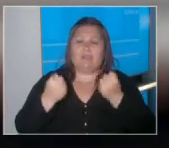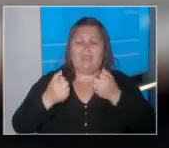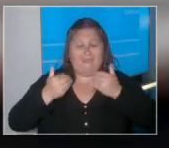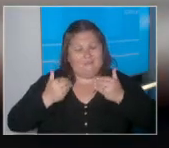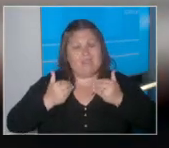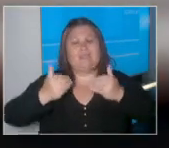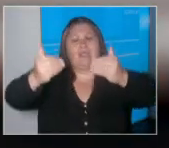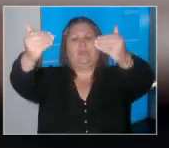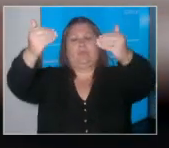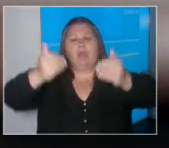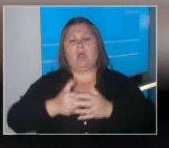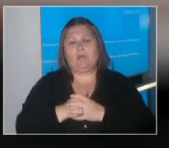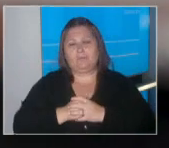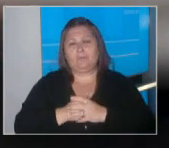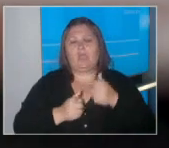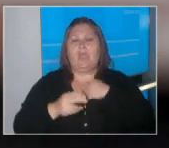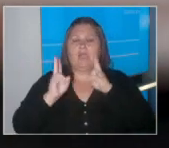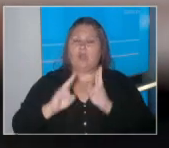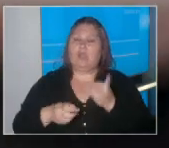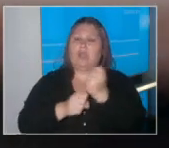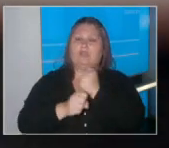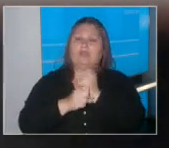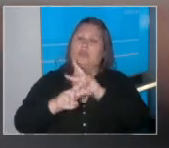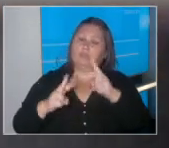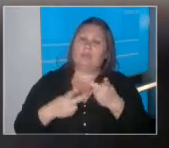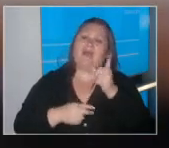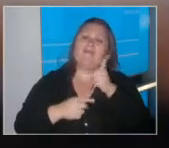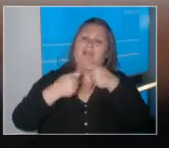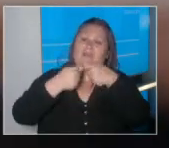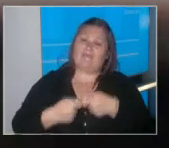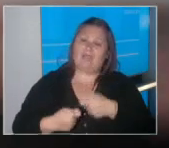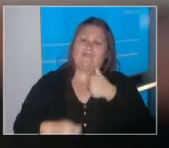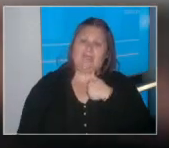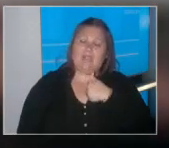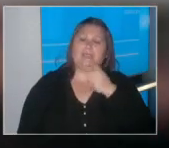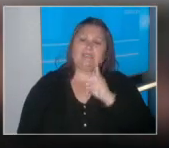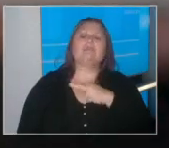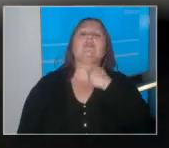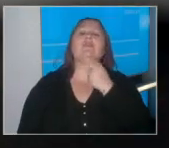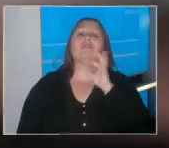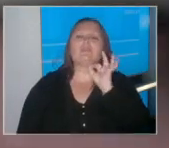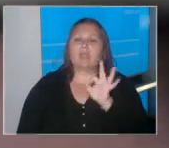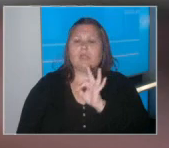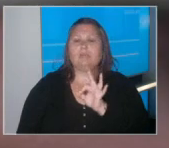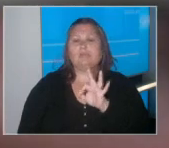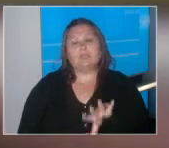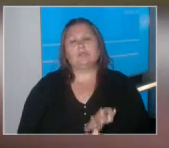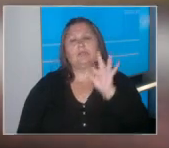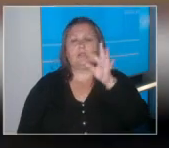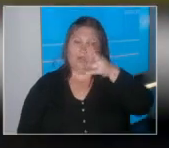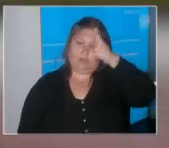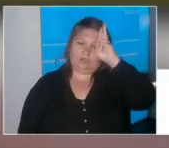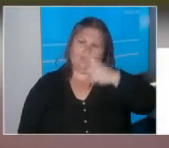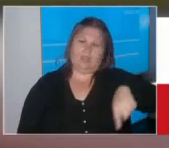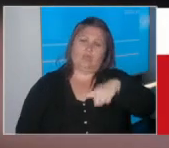והצעדנו אותה מעלה-מעלה. אני יכול לעשות זאת שוב, אבל חבריי ואני זקוקים לקולות שלכם. תצביעו ליכוד,